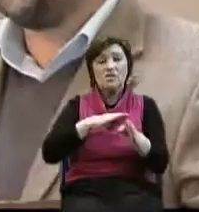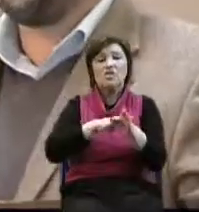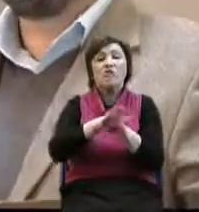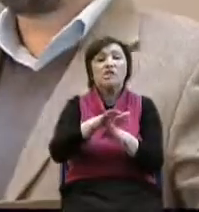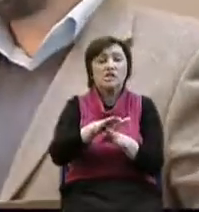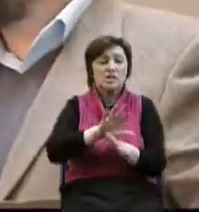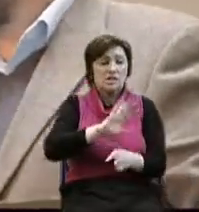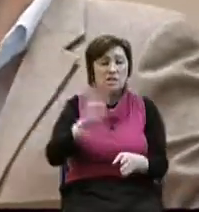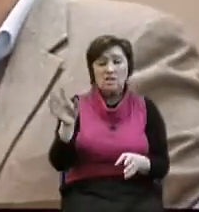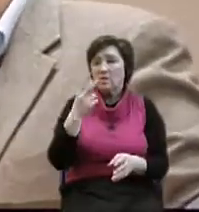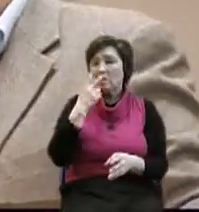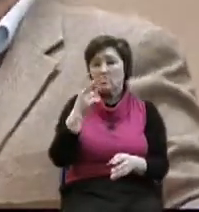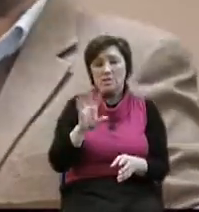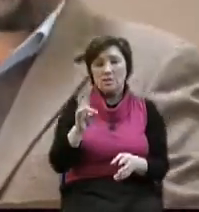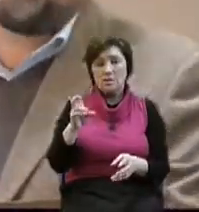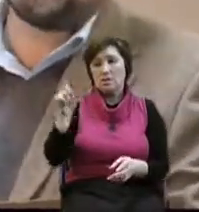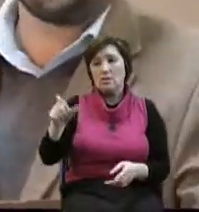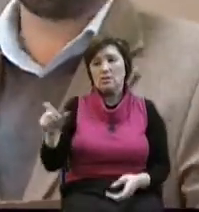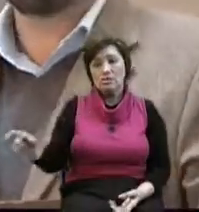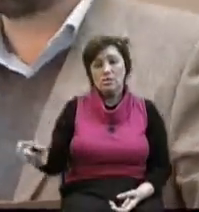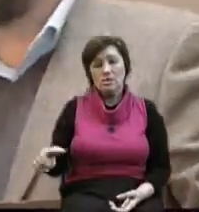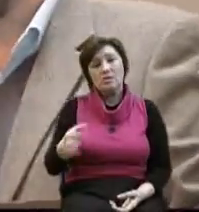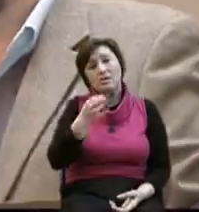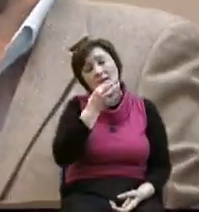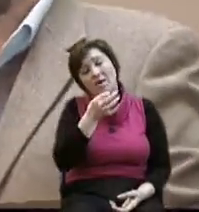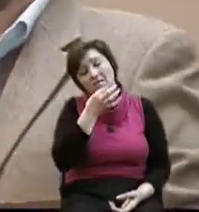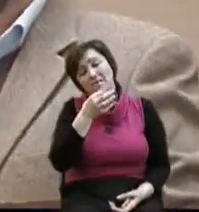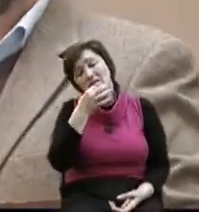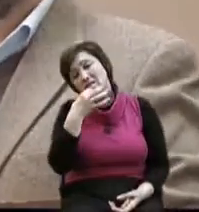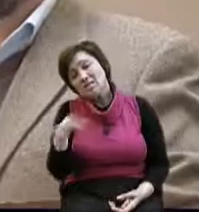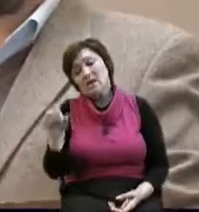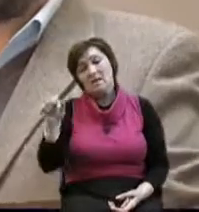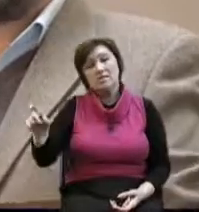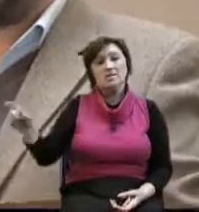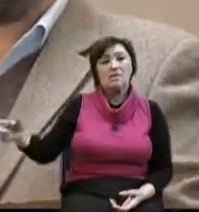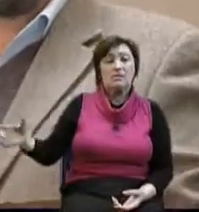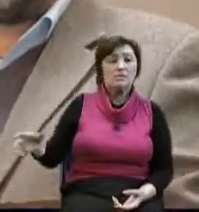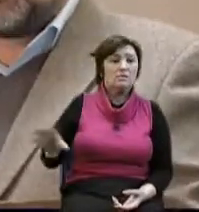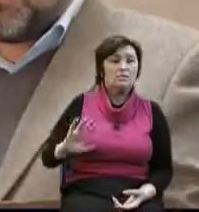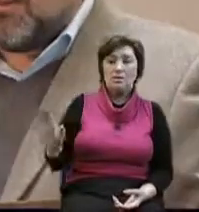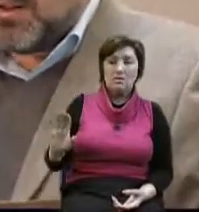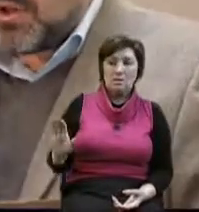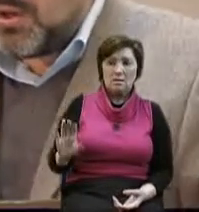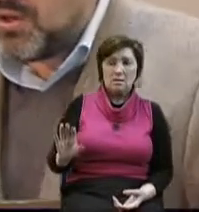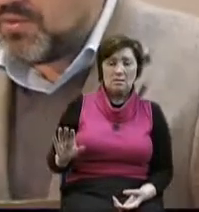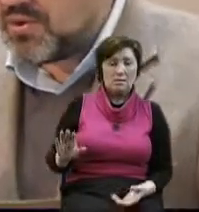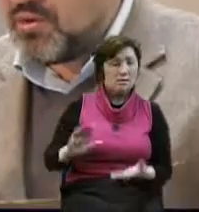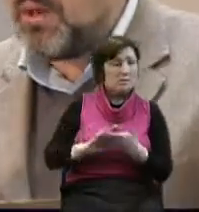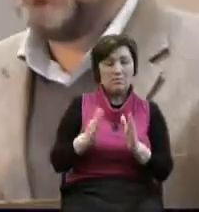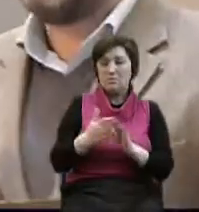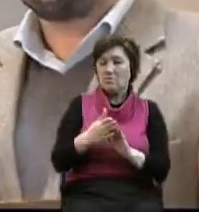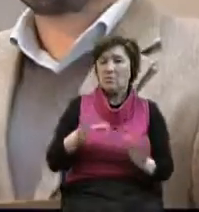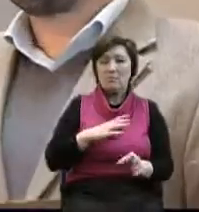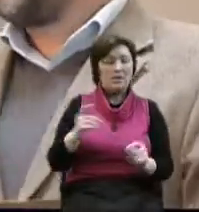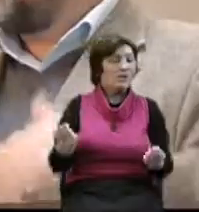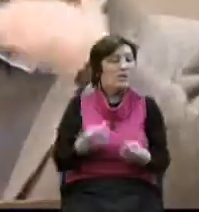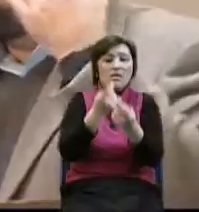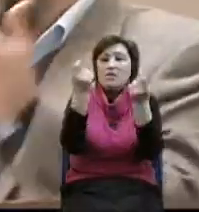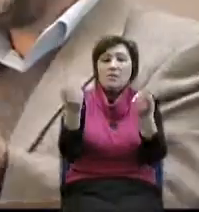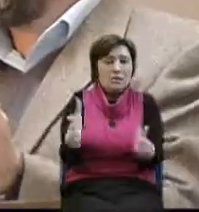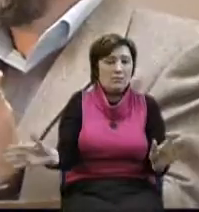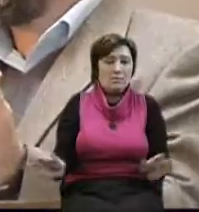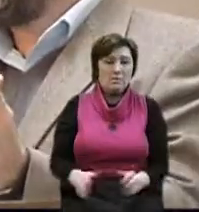согласятся с этим люди, не согласятся, понравится им, не понравится. То есть Он был бескомпромиссным в отношении того, чтобы делать то,